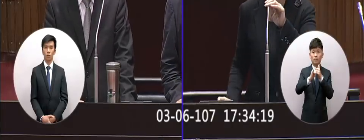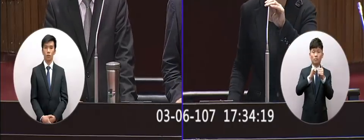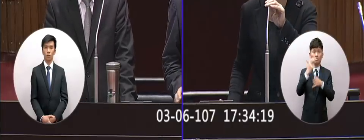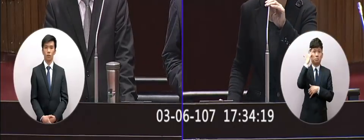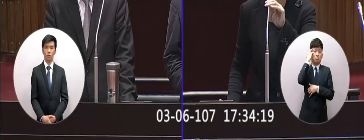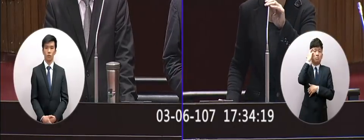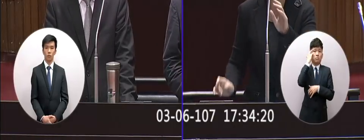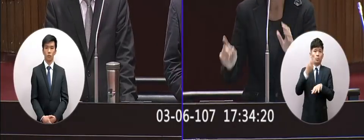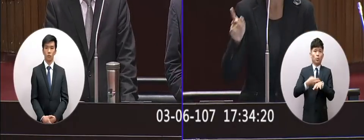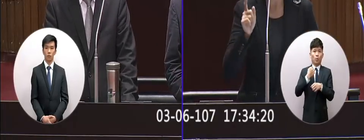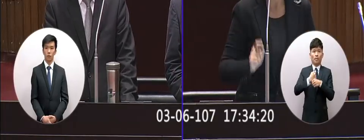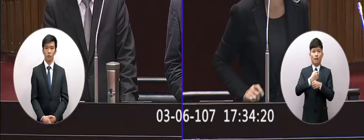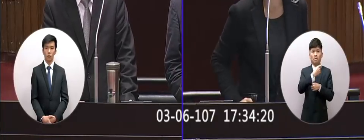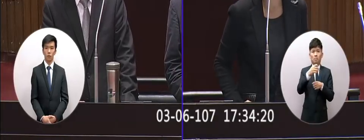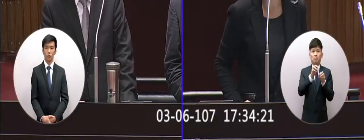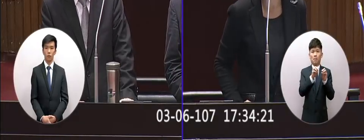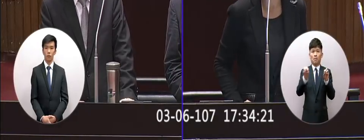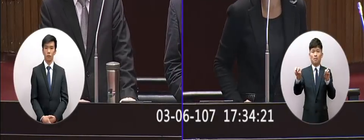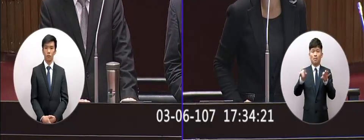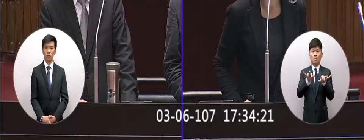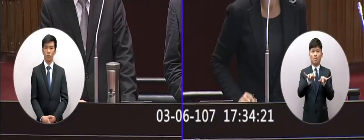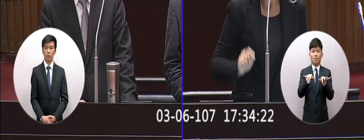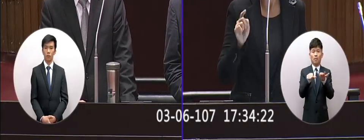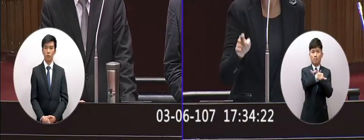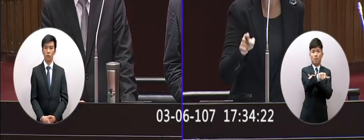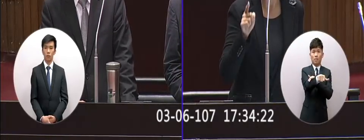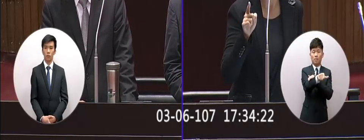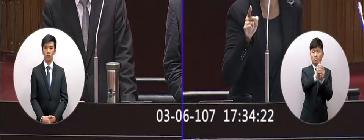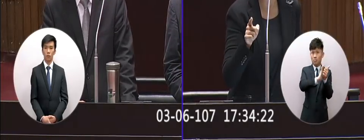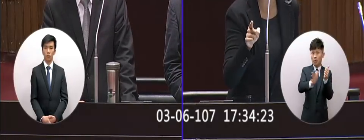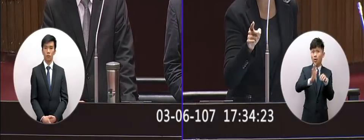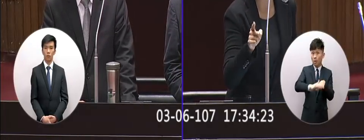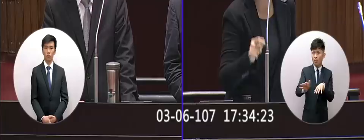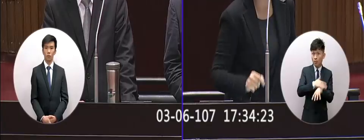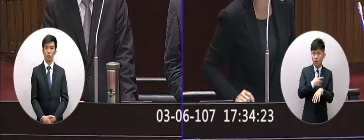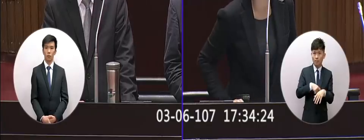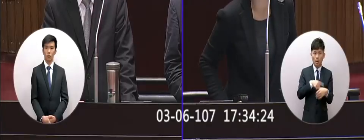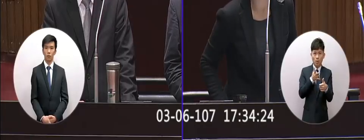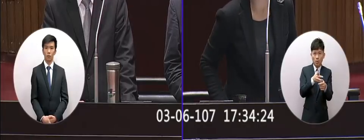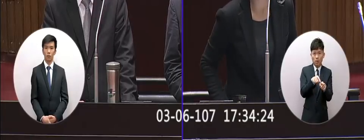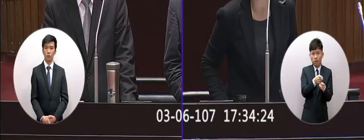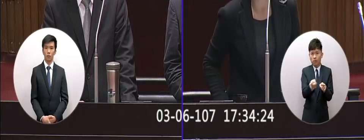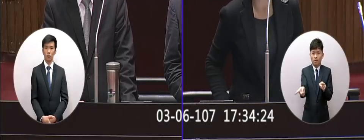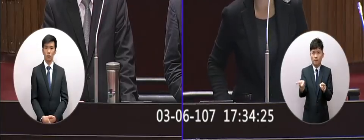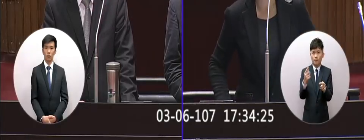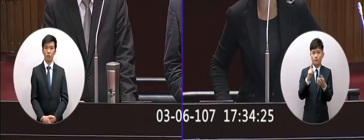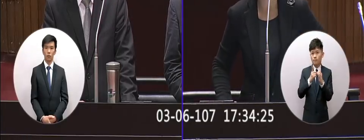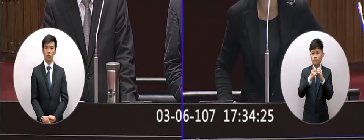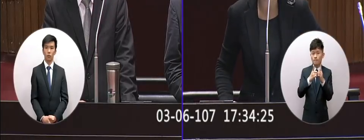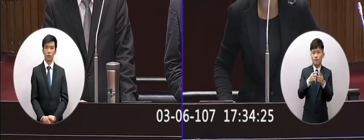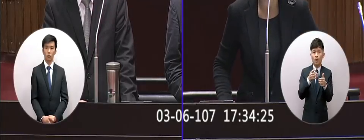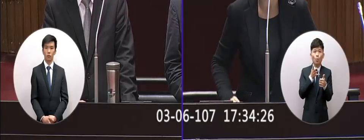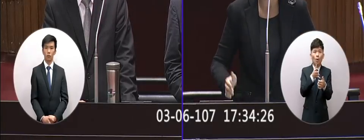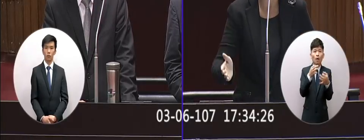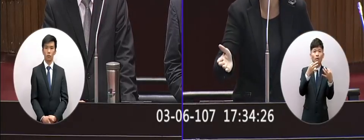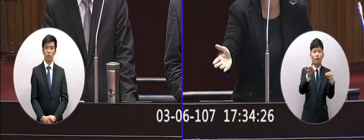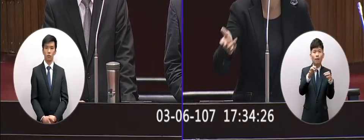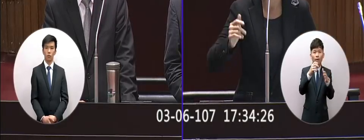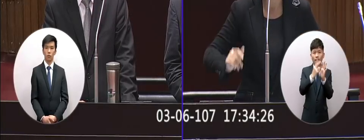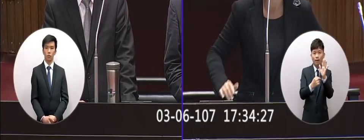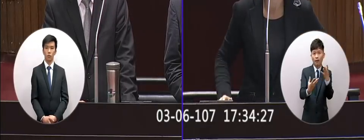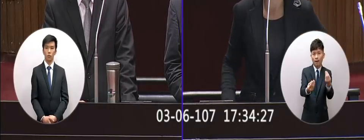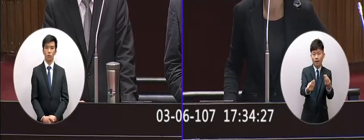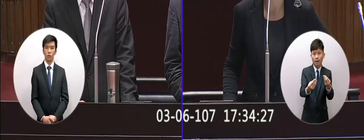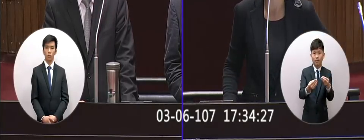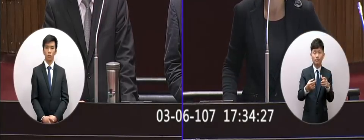用罗马字登录姓名，你们觉得有没有影响？在你们问得如此的偏颇，如此的简化的情况之下，没想到你